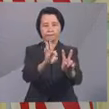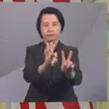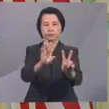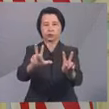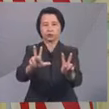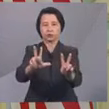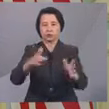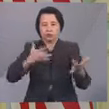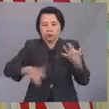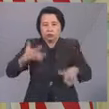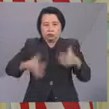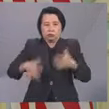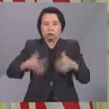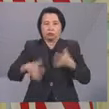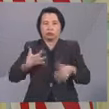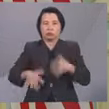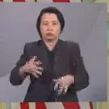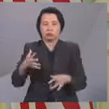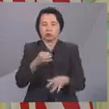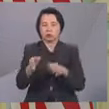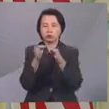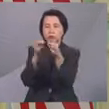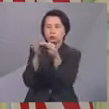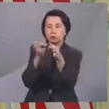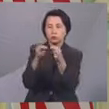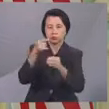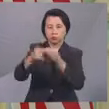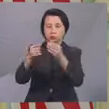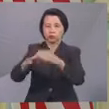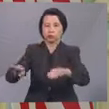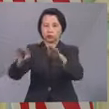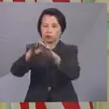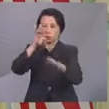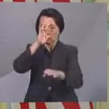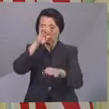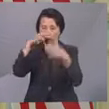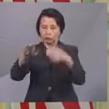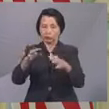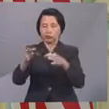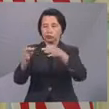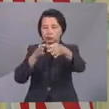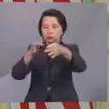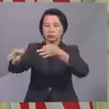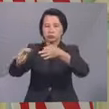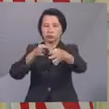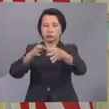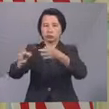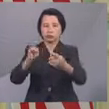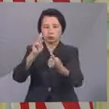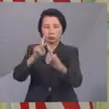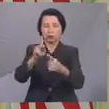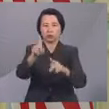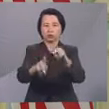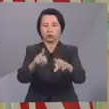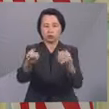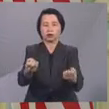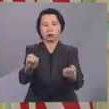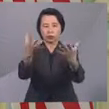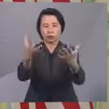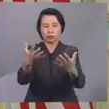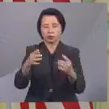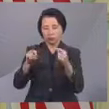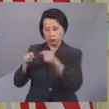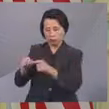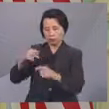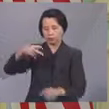293 penafian dan penjelasan mengenai berita palsu telah diperjelaskan kepada orang ramai oleh